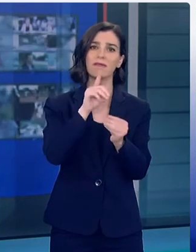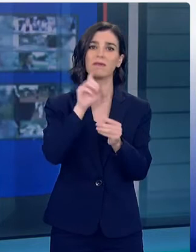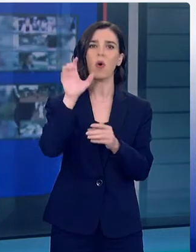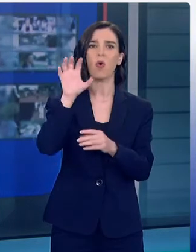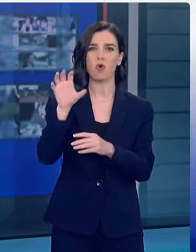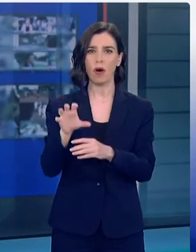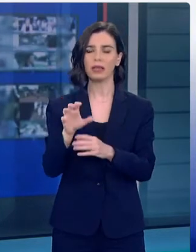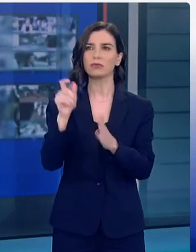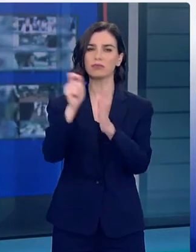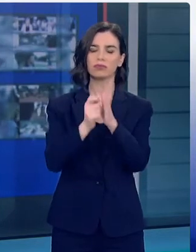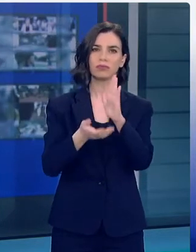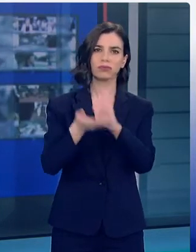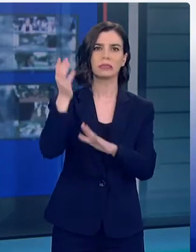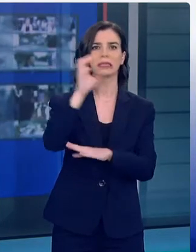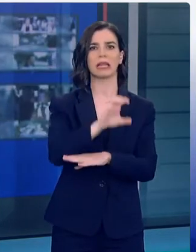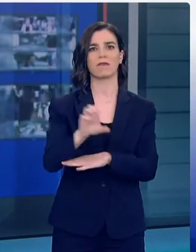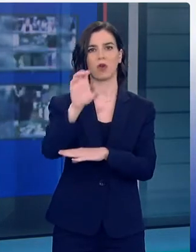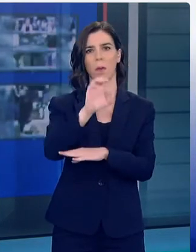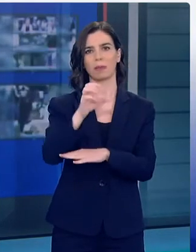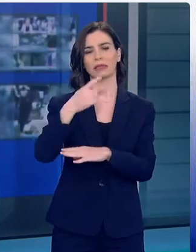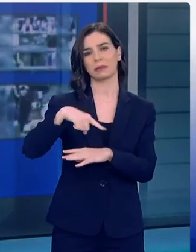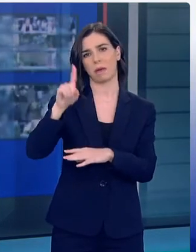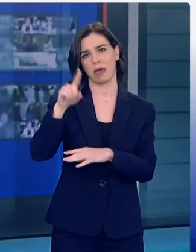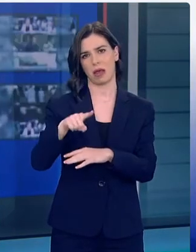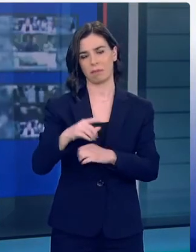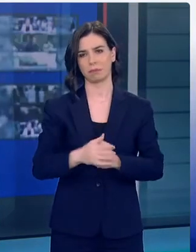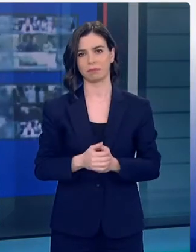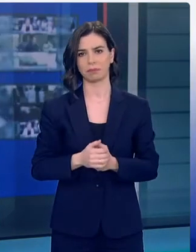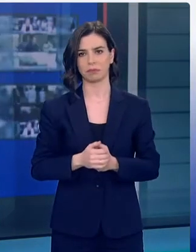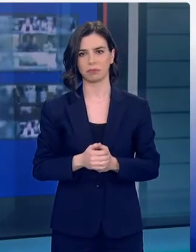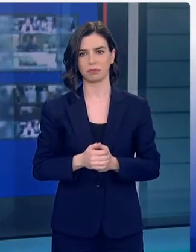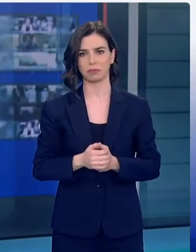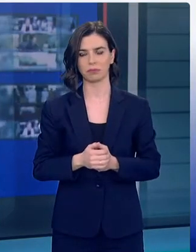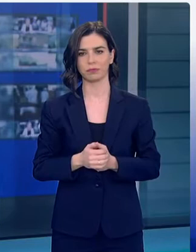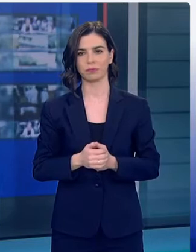περισσότερους καταγεγραμμένους θανάτους στην Ευρώπη το τελευταίο 24ωρο.